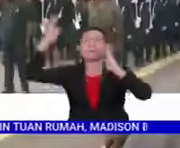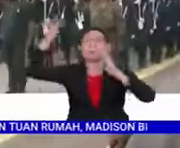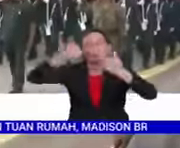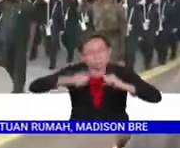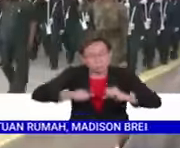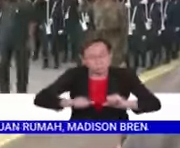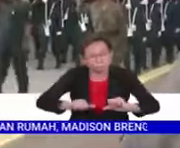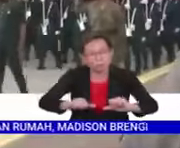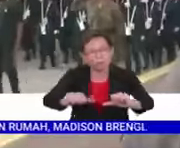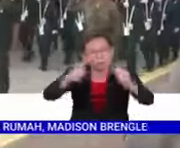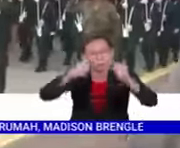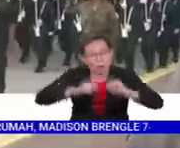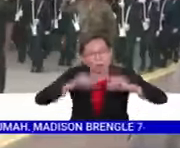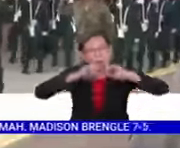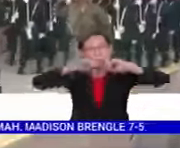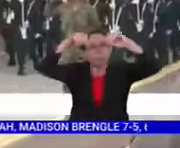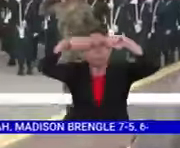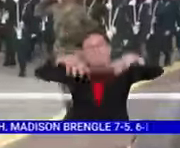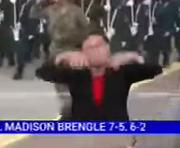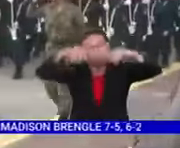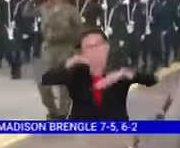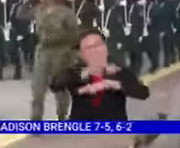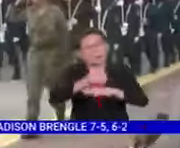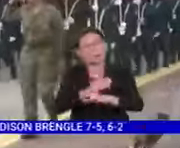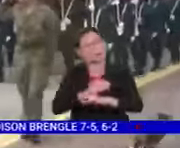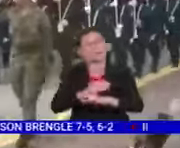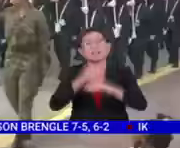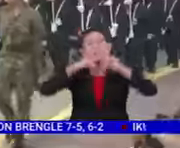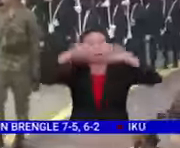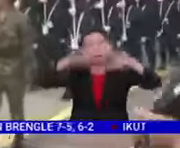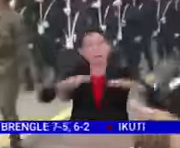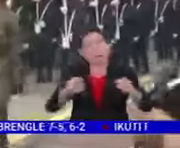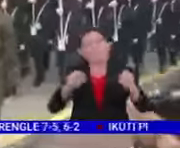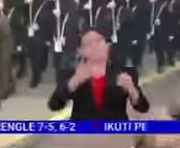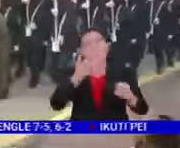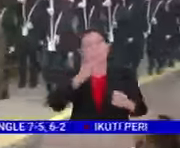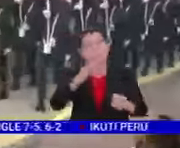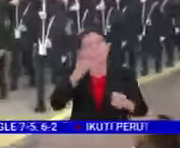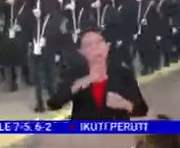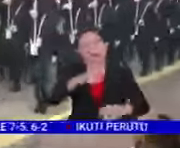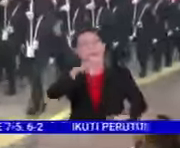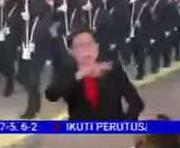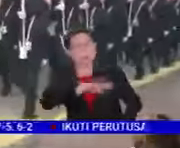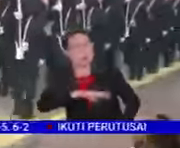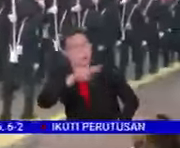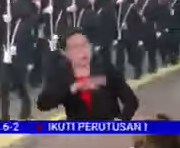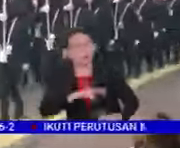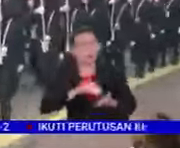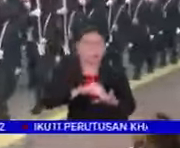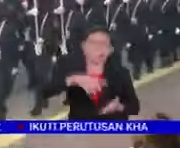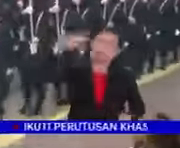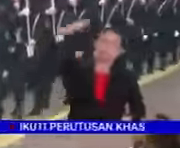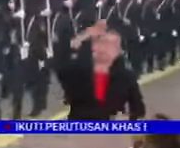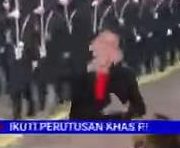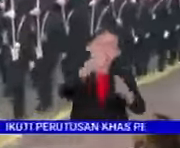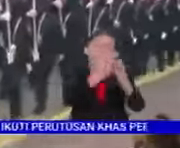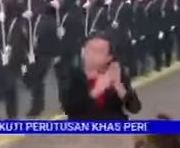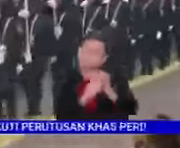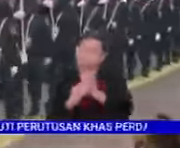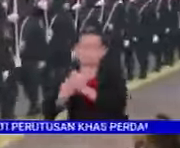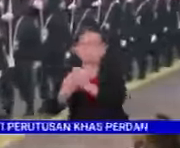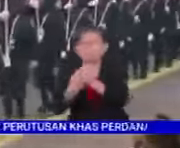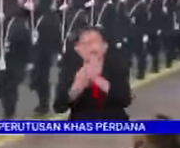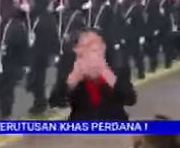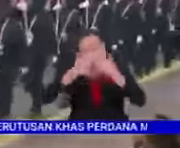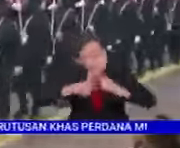terus berada dalam rahmat serta terus dilimpahi dengan keberkatan rezeki, kemakmuran dan perpaduan